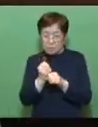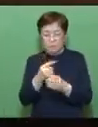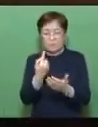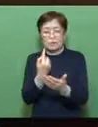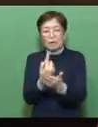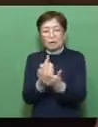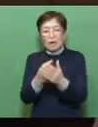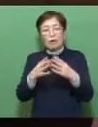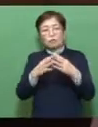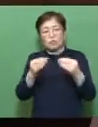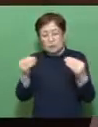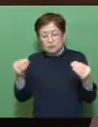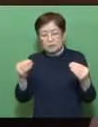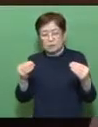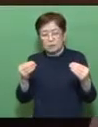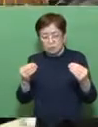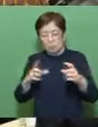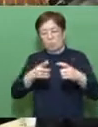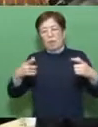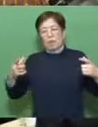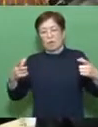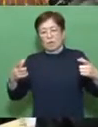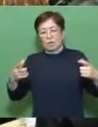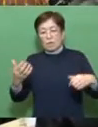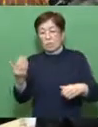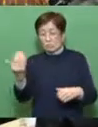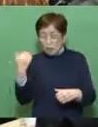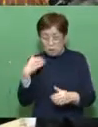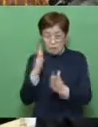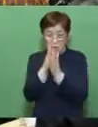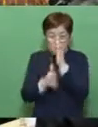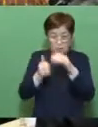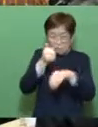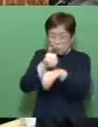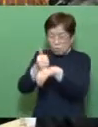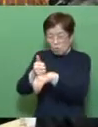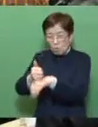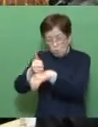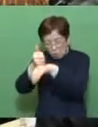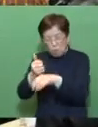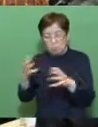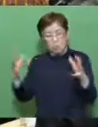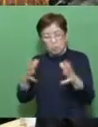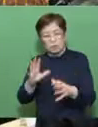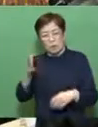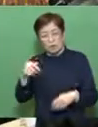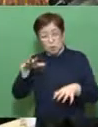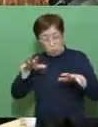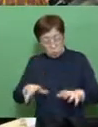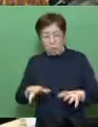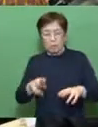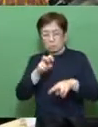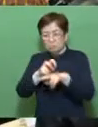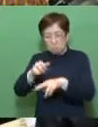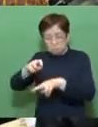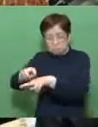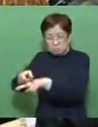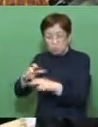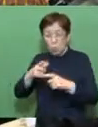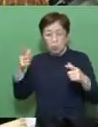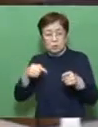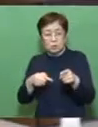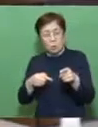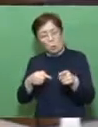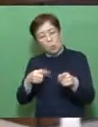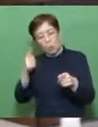方々と10年前と比べて閣僚の参加がものすご多かったああ今回知事はその中でどういう提言を